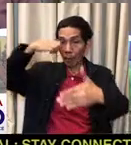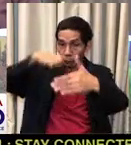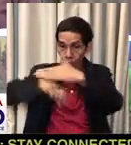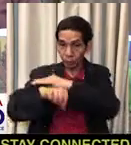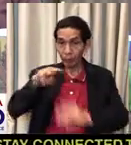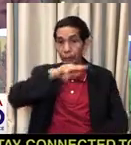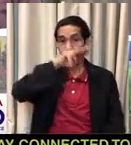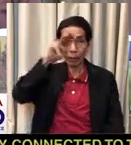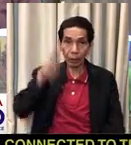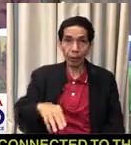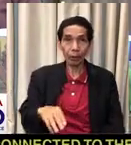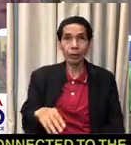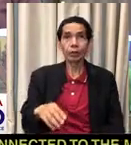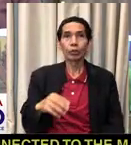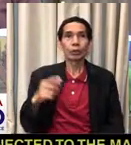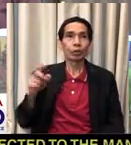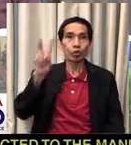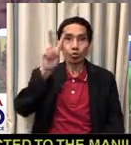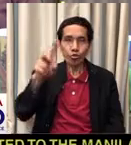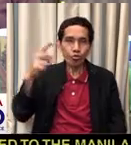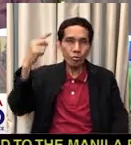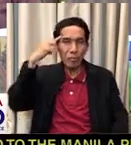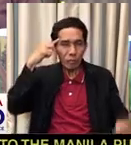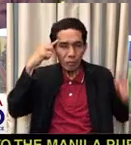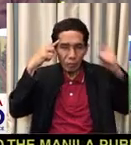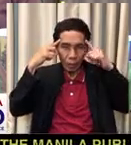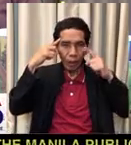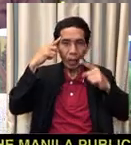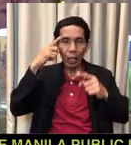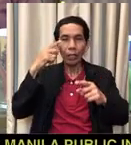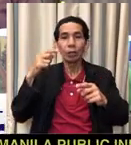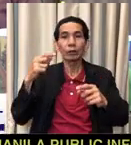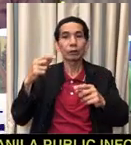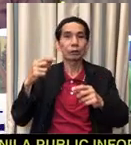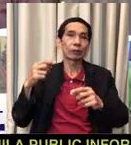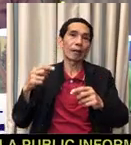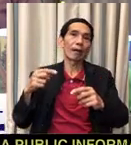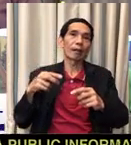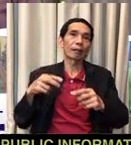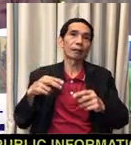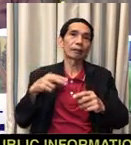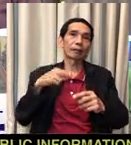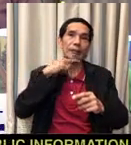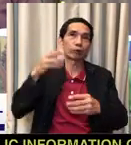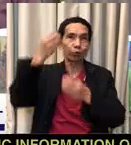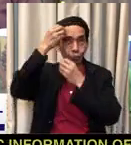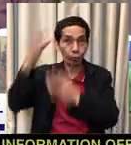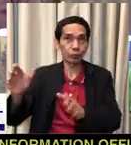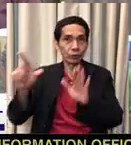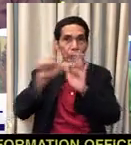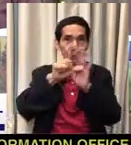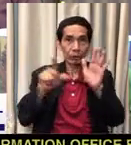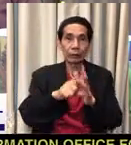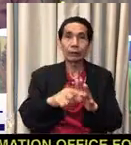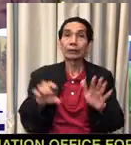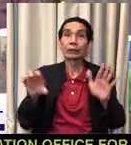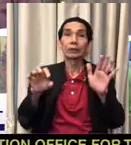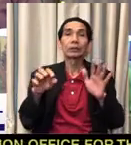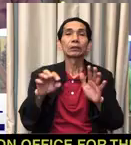papasok, magdalawang isip kayo kung kayo'y lalabag sa batas. Mano pa, ang mga kriminal